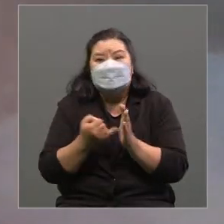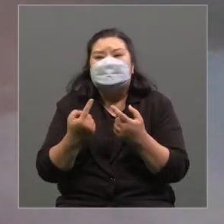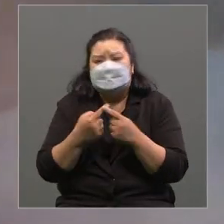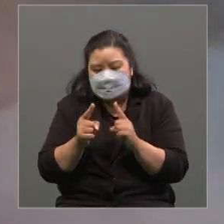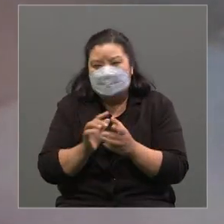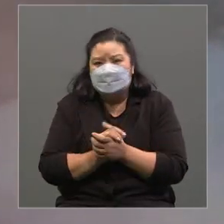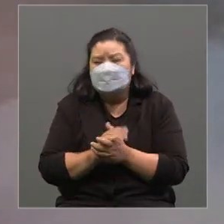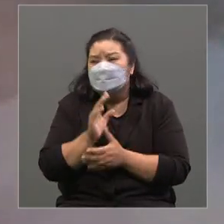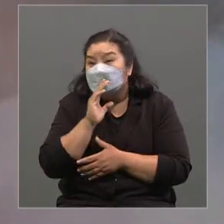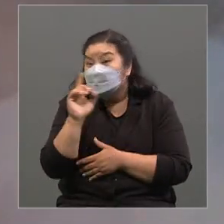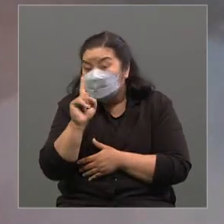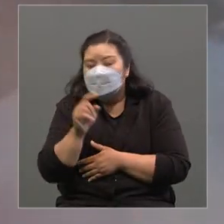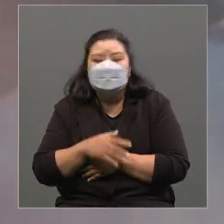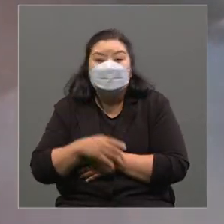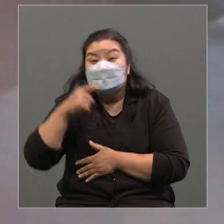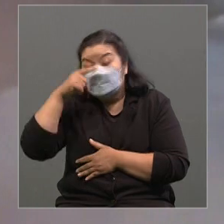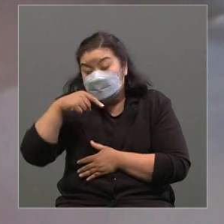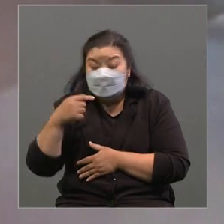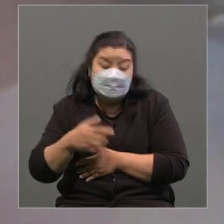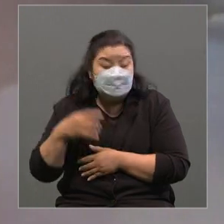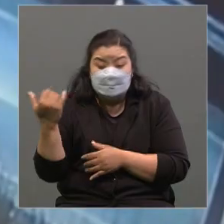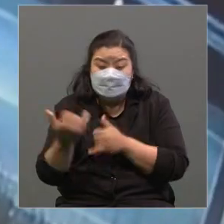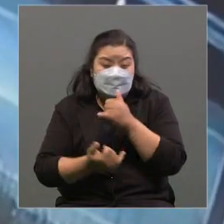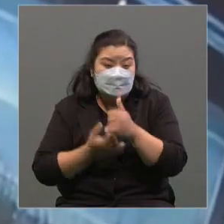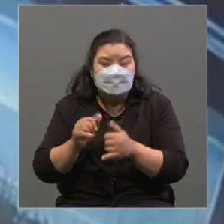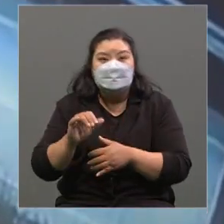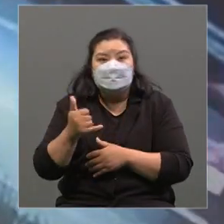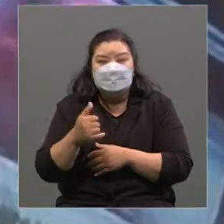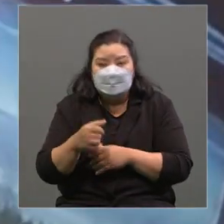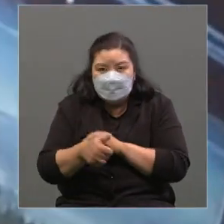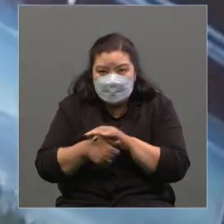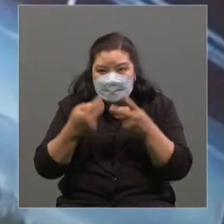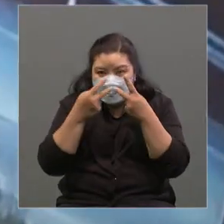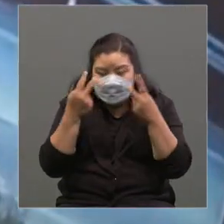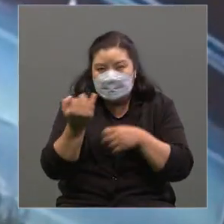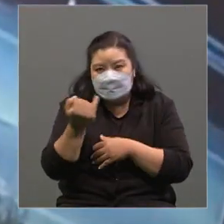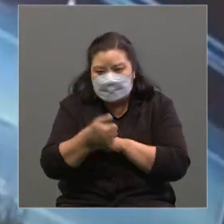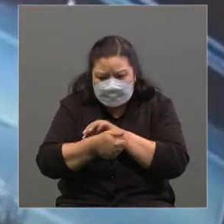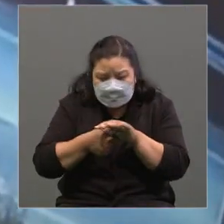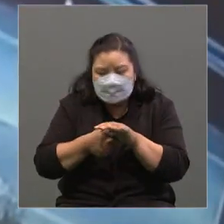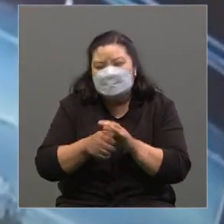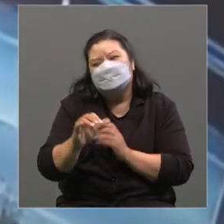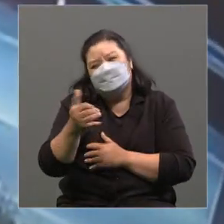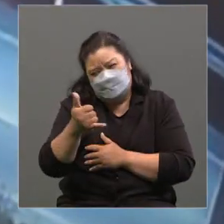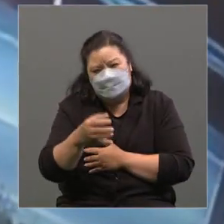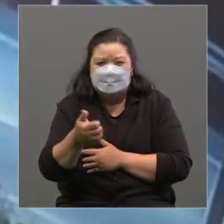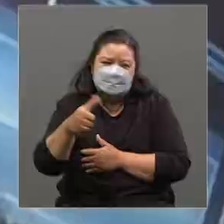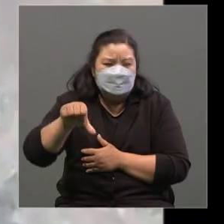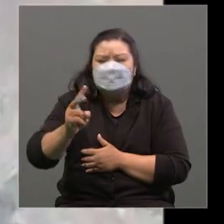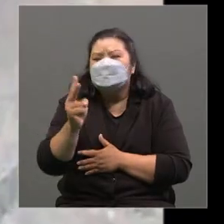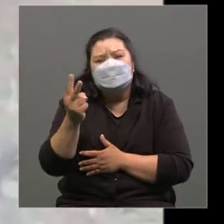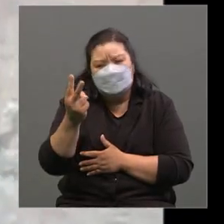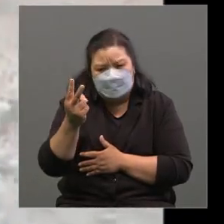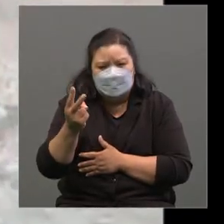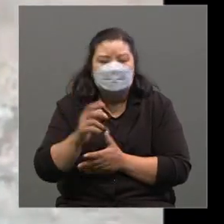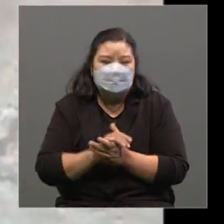ที่มีคนเข้ามาท่องเที่ยวเยอะคนร้ายก็อาจจะแฝงตัวเข้ามาได ้มีสองด้านเสมอ ใช่เพราะฉะนั้นท่านบอกว่าอันนี้แหละ